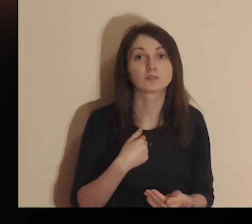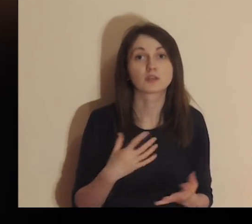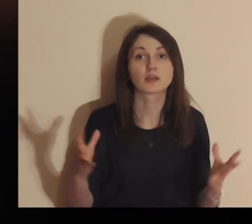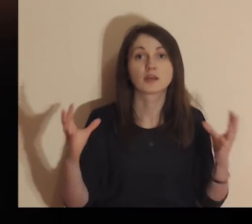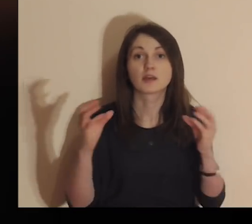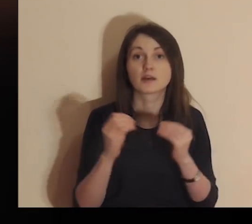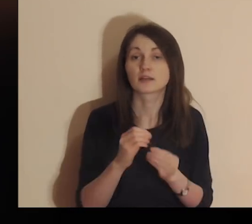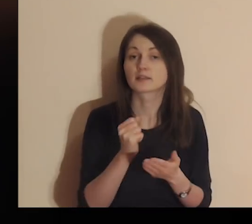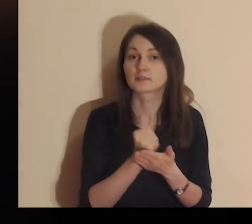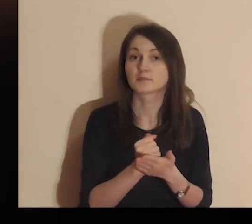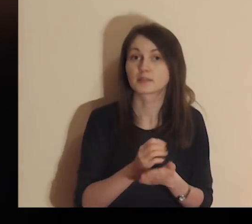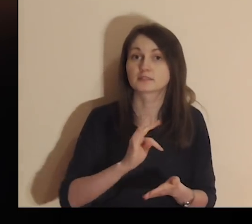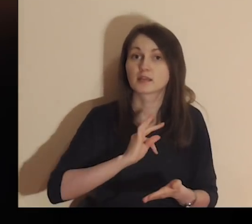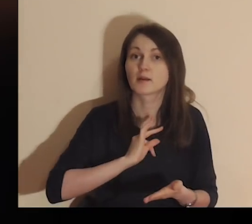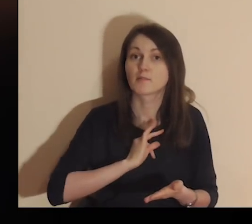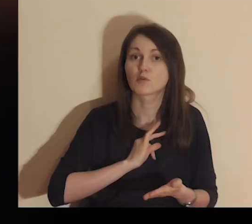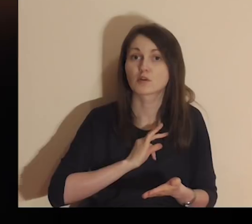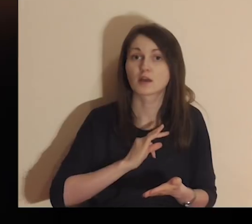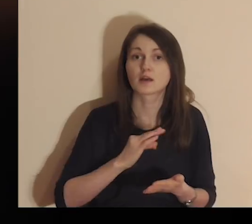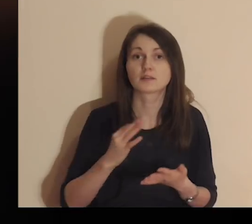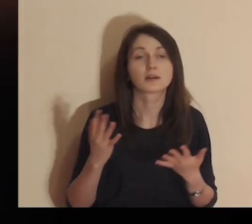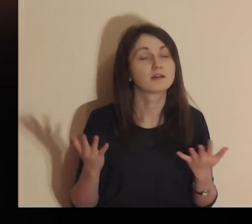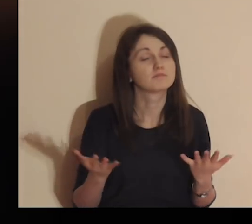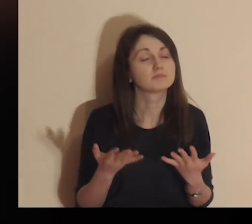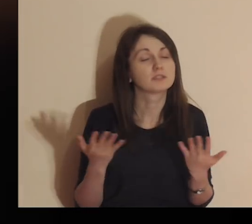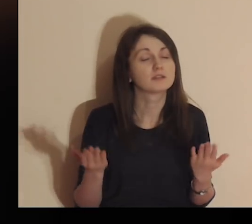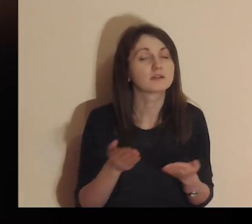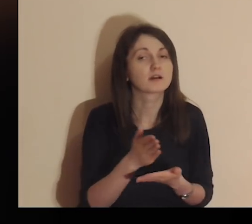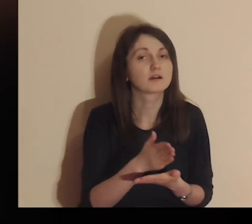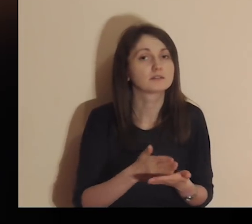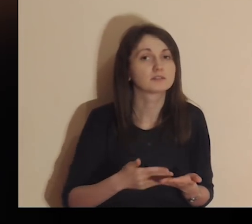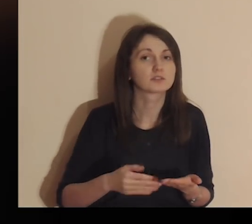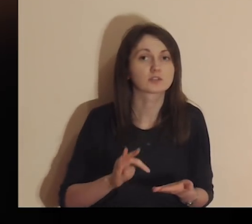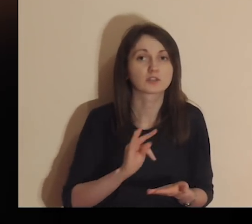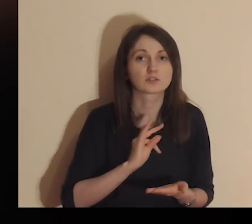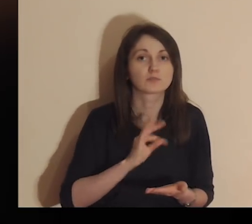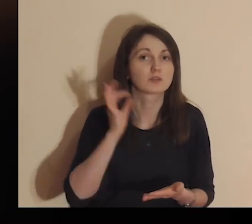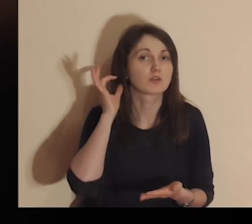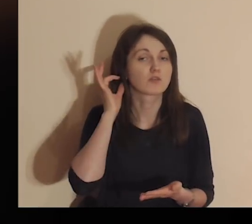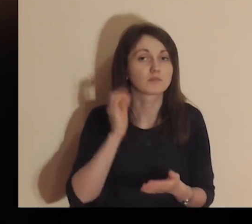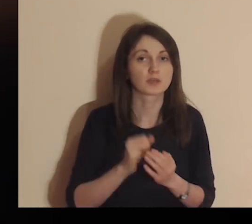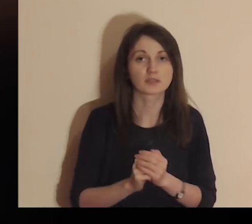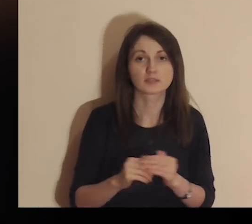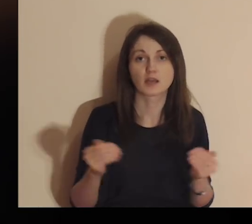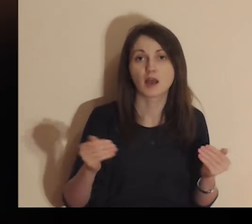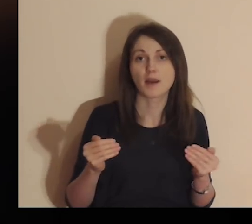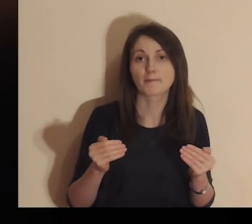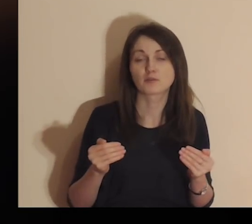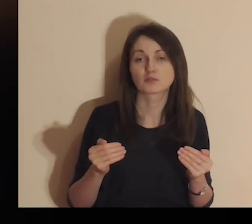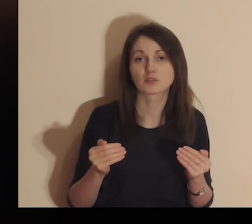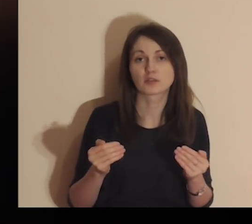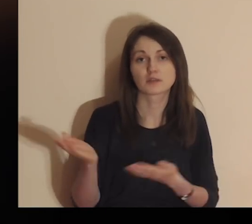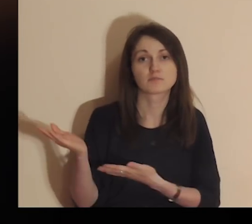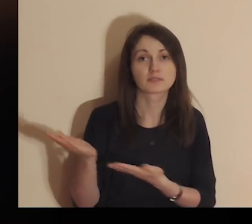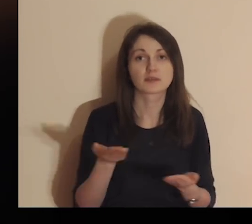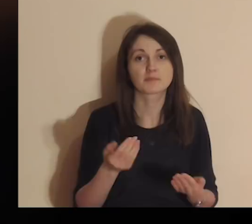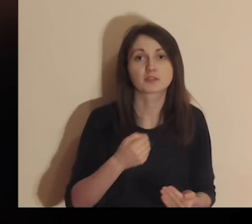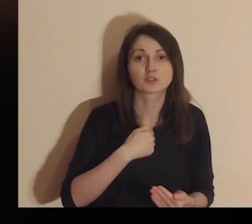czy zapraszasz mnie do współpracy z moją stanowczą i rzeczową częścią mnie.